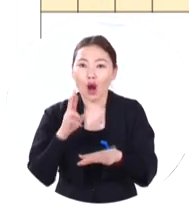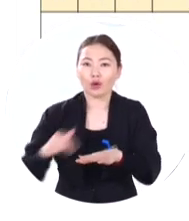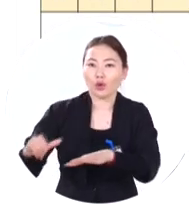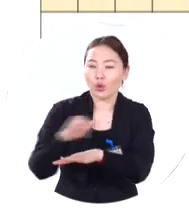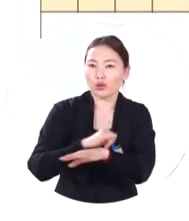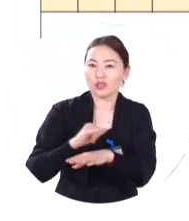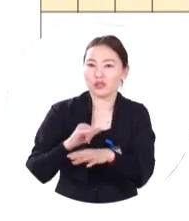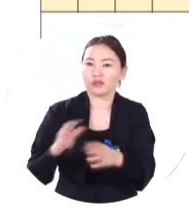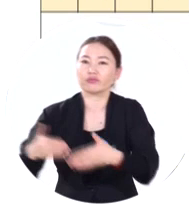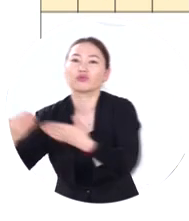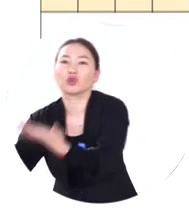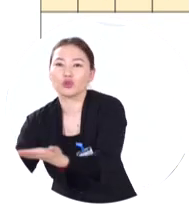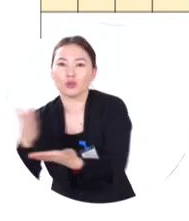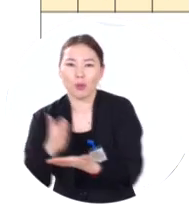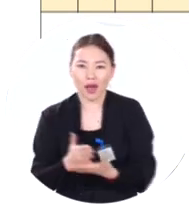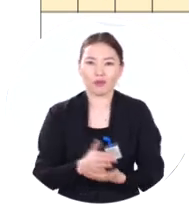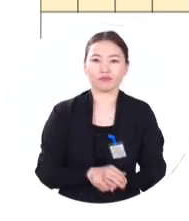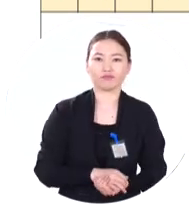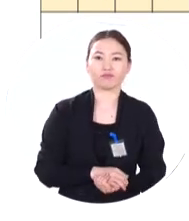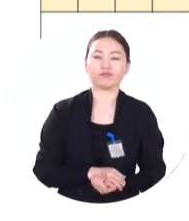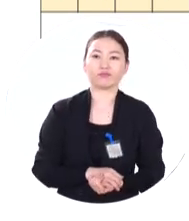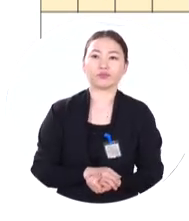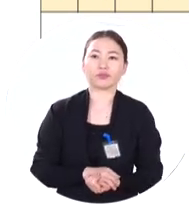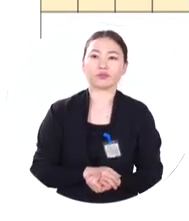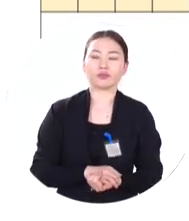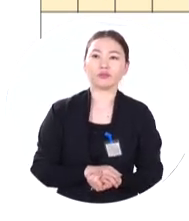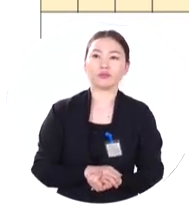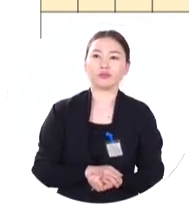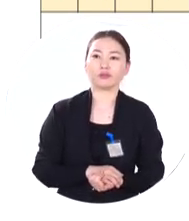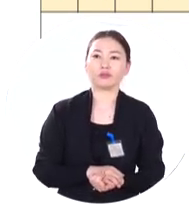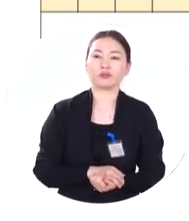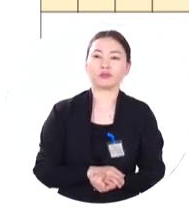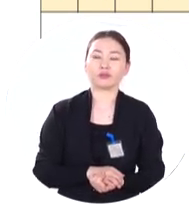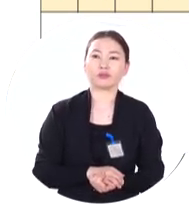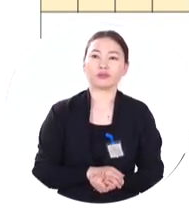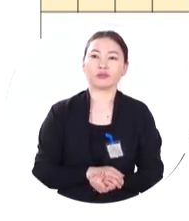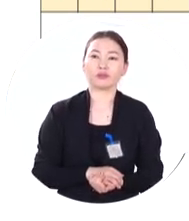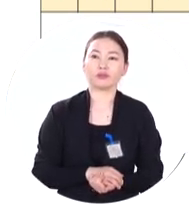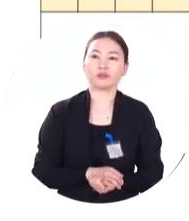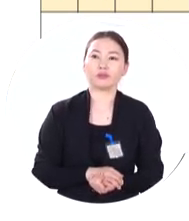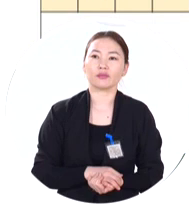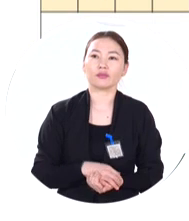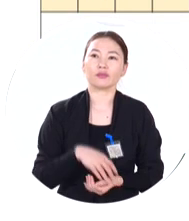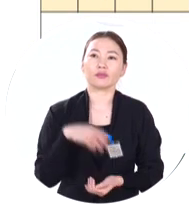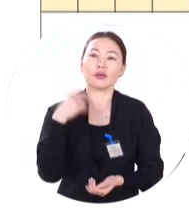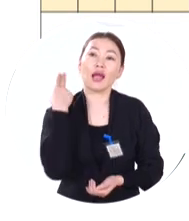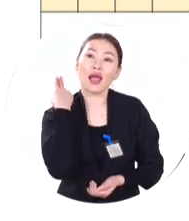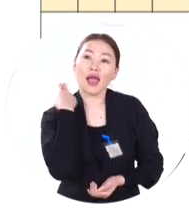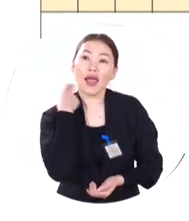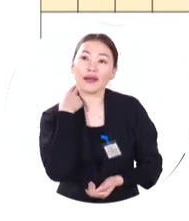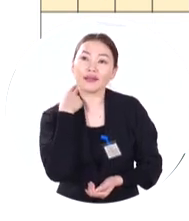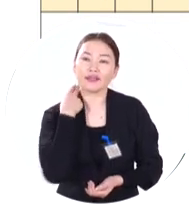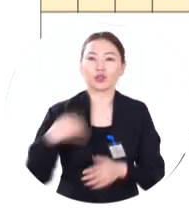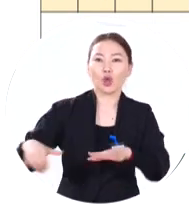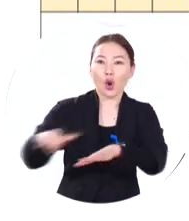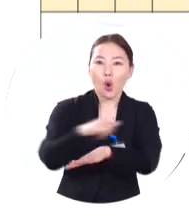бол 1842 оны Нанкиний гэрээгээр Манжичин улс маань Англи улстай гэрээ байгуулсан байгаа. За,